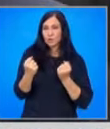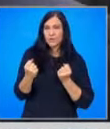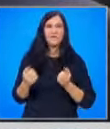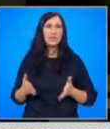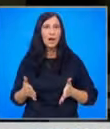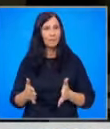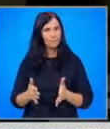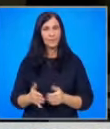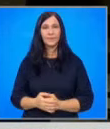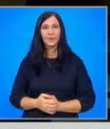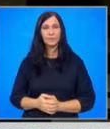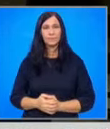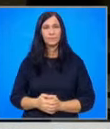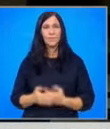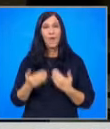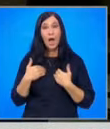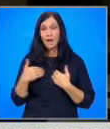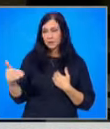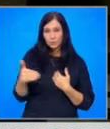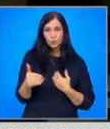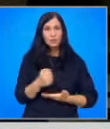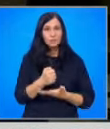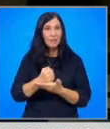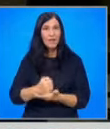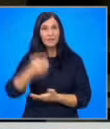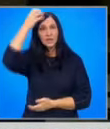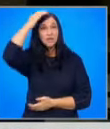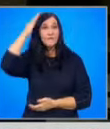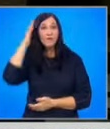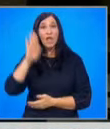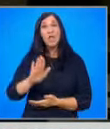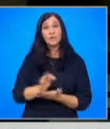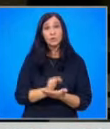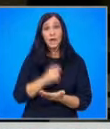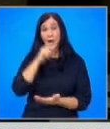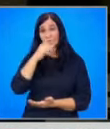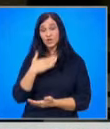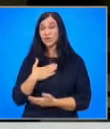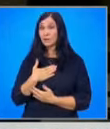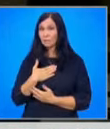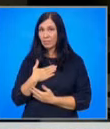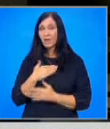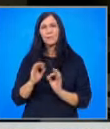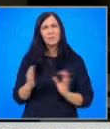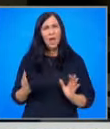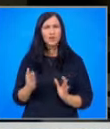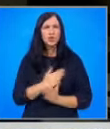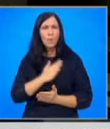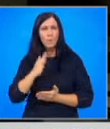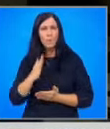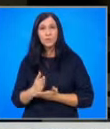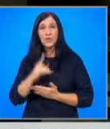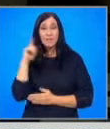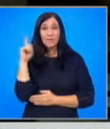път. Аз съм дошъл с мандата на държавния глава и неговата оценка е важна за мен. Така че до последния